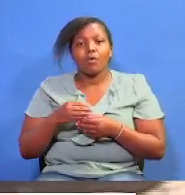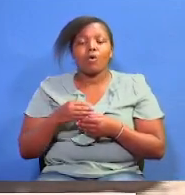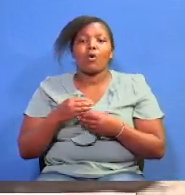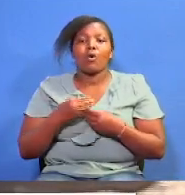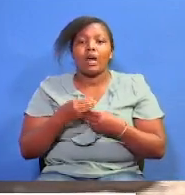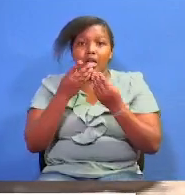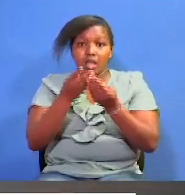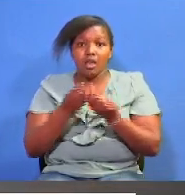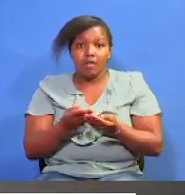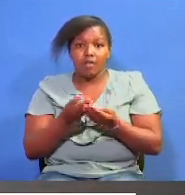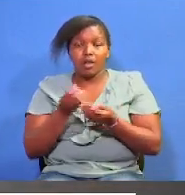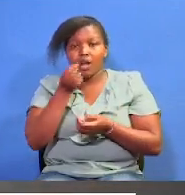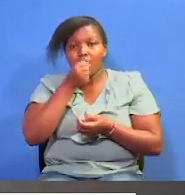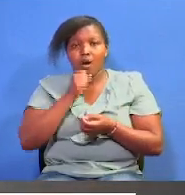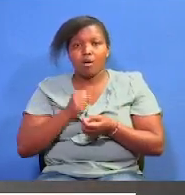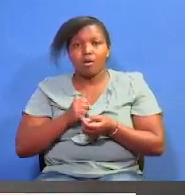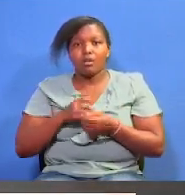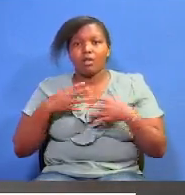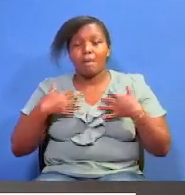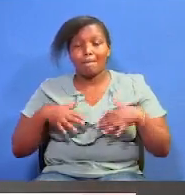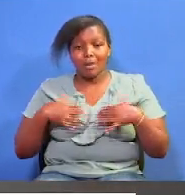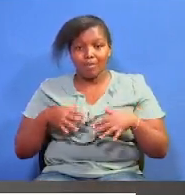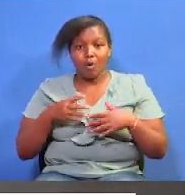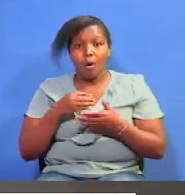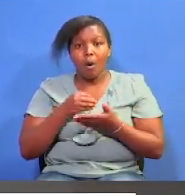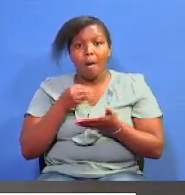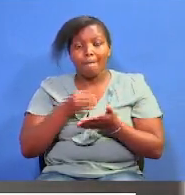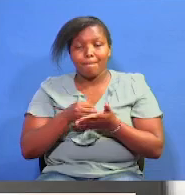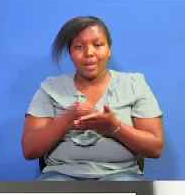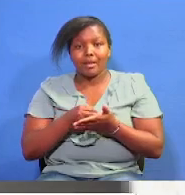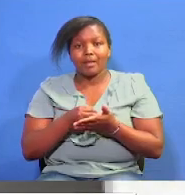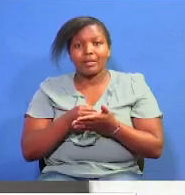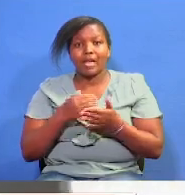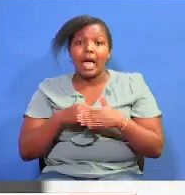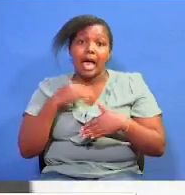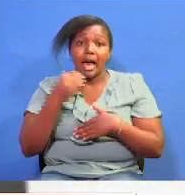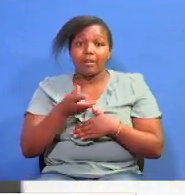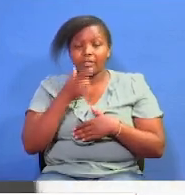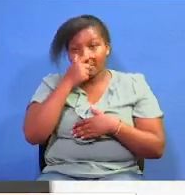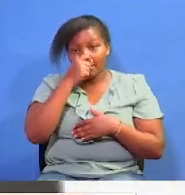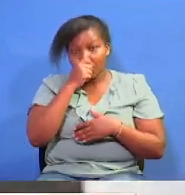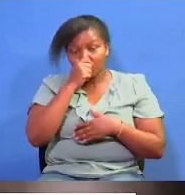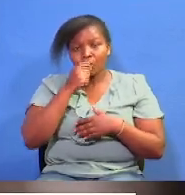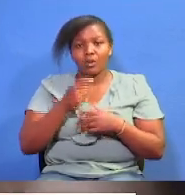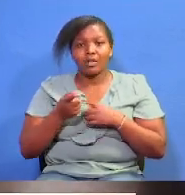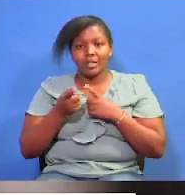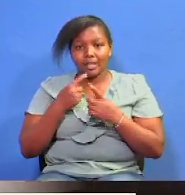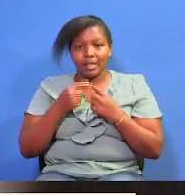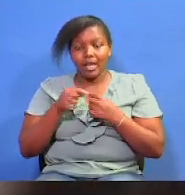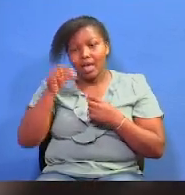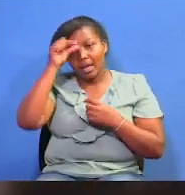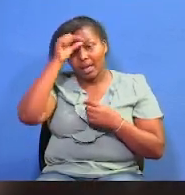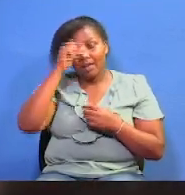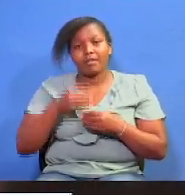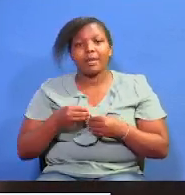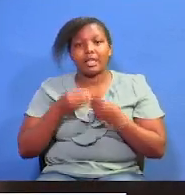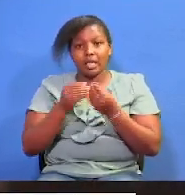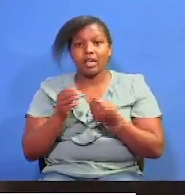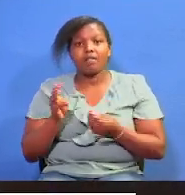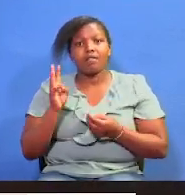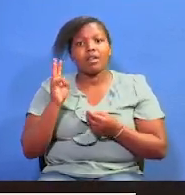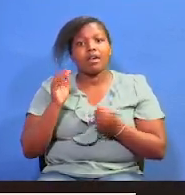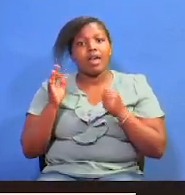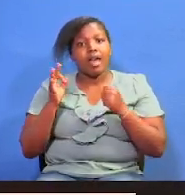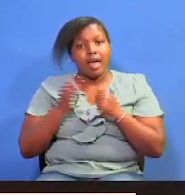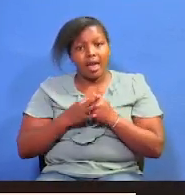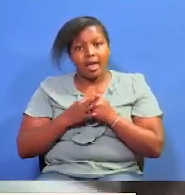watapokea pesa zao za uzeeni. Hii ni baada ya rais kutangaza kuwa serikali imetoa shilingi bilioni